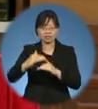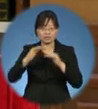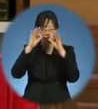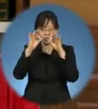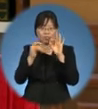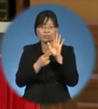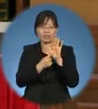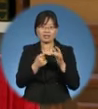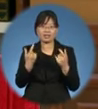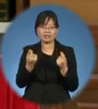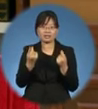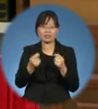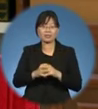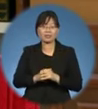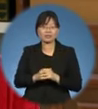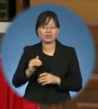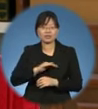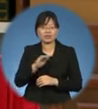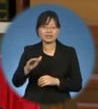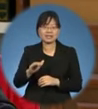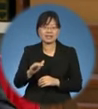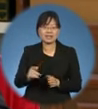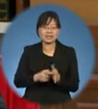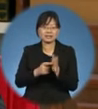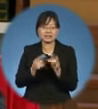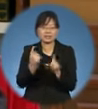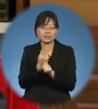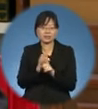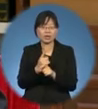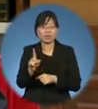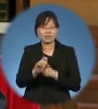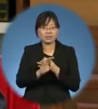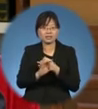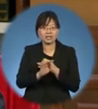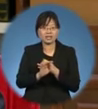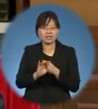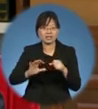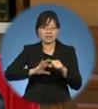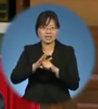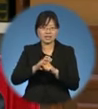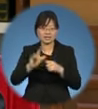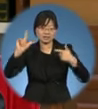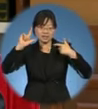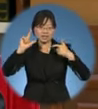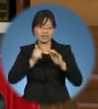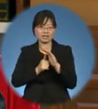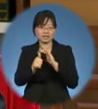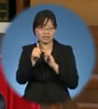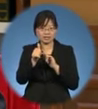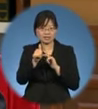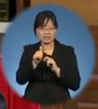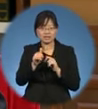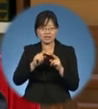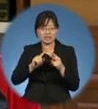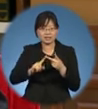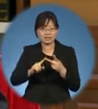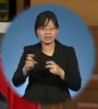이게 나타나요. 그래서 우리가 시급히 고쳐야 될 게 우리가 정말 세계적인 스타